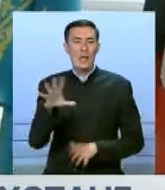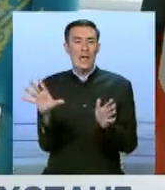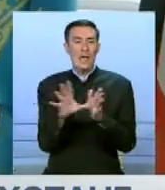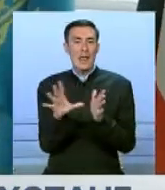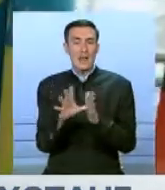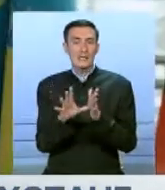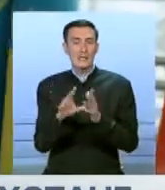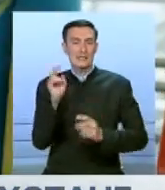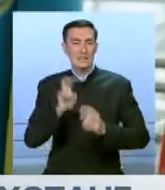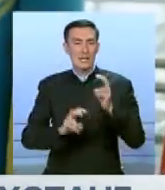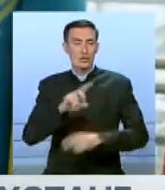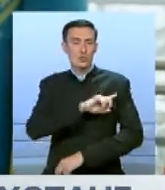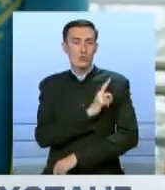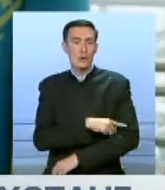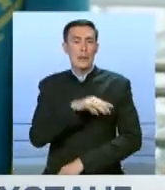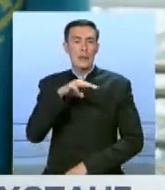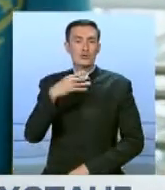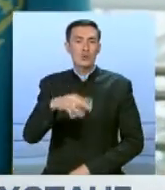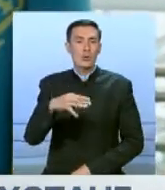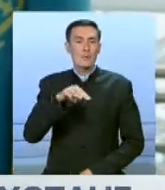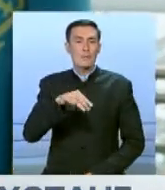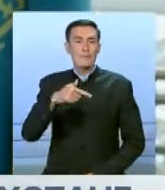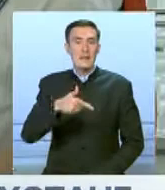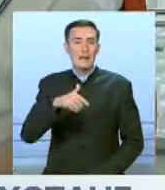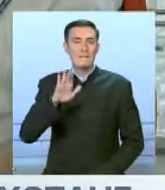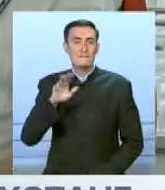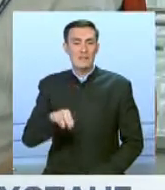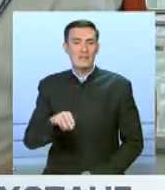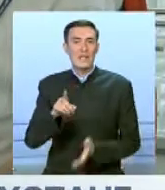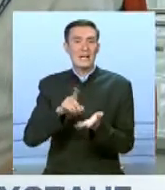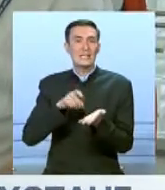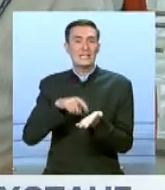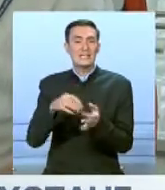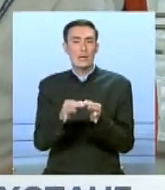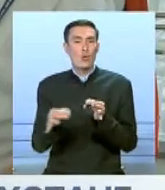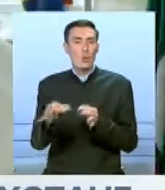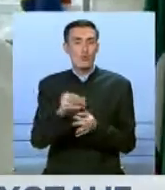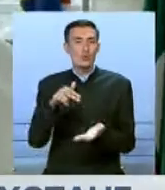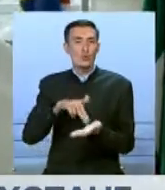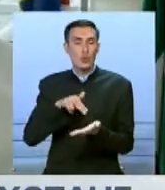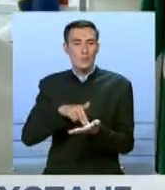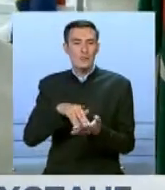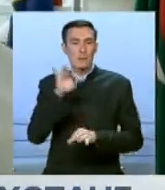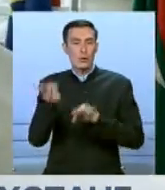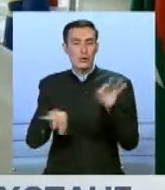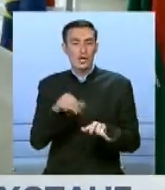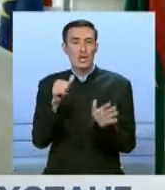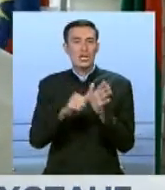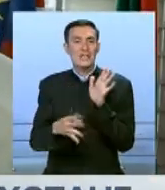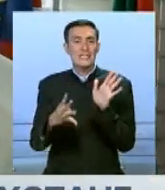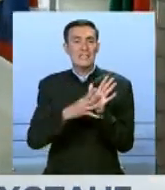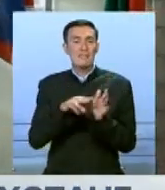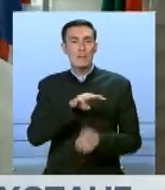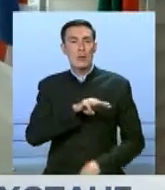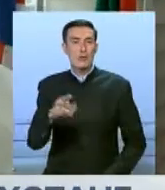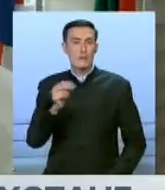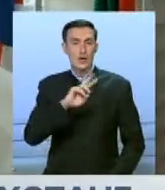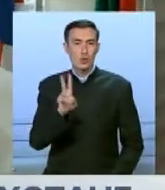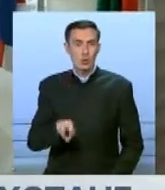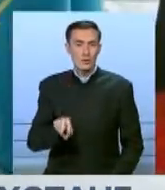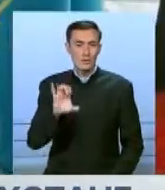электростанции мощностью 40 мегаватт недалеко от поселка Гульшат в Карагандинской области. Стоимость проекта больше 69 миллионов долларов